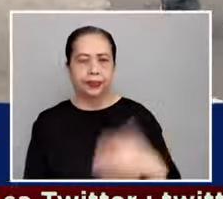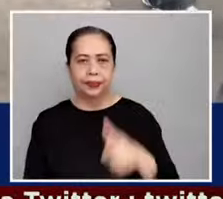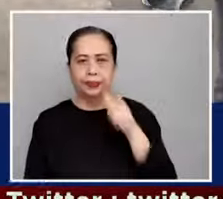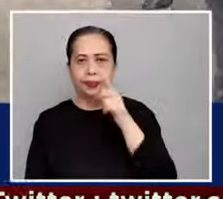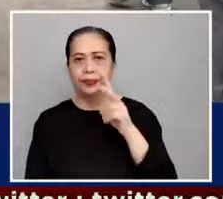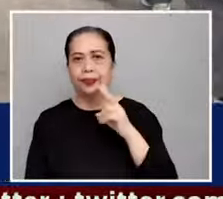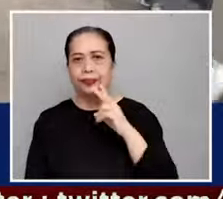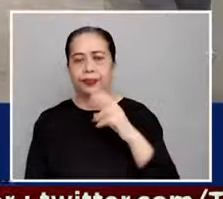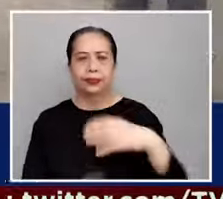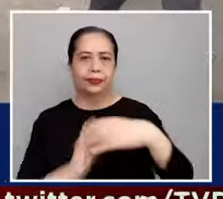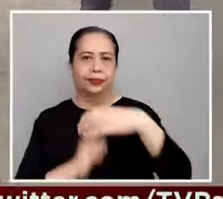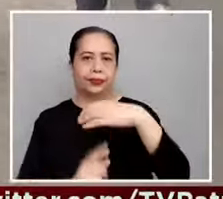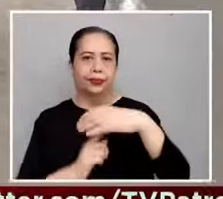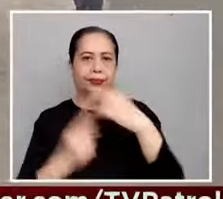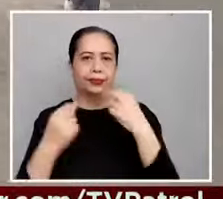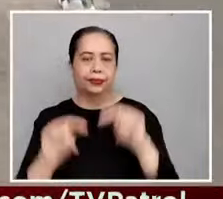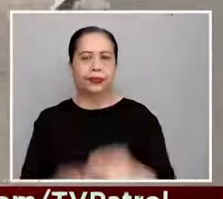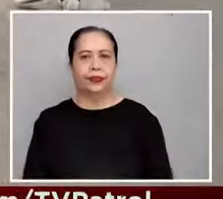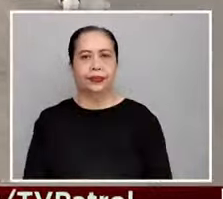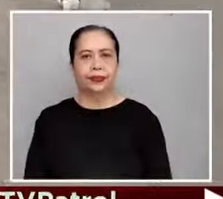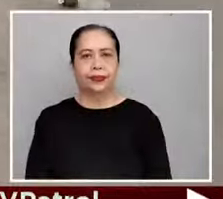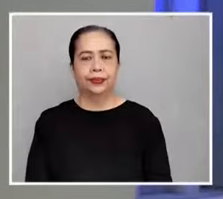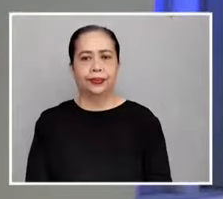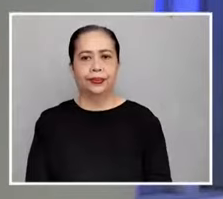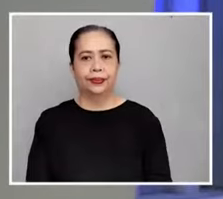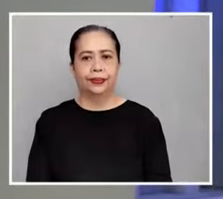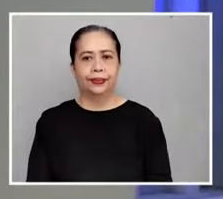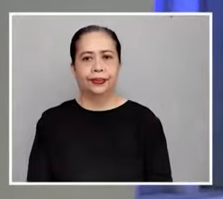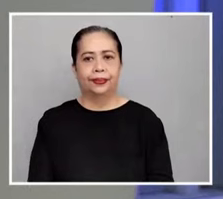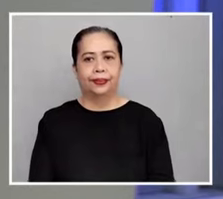Vicencio, ABS-CBN News.